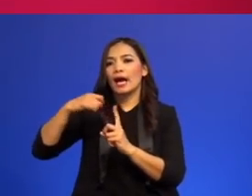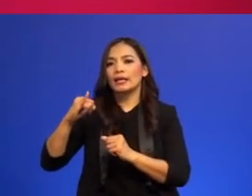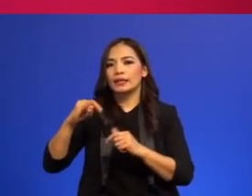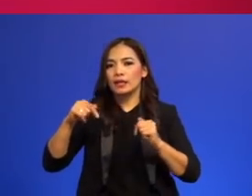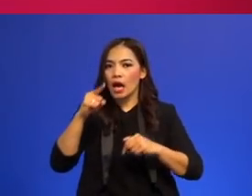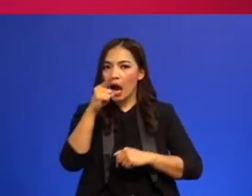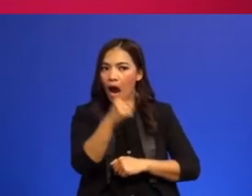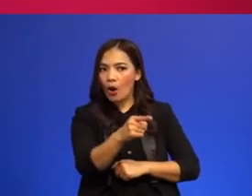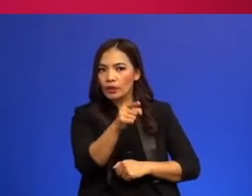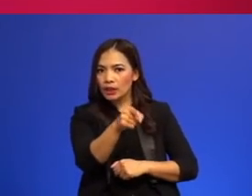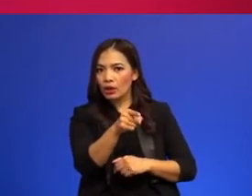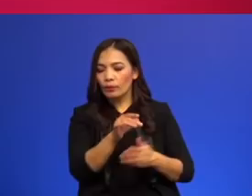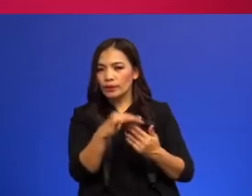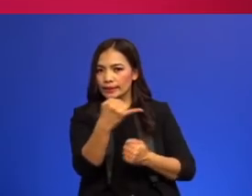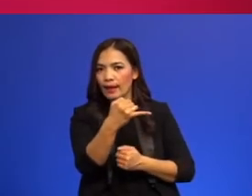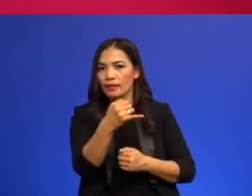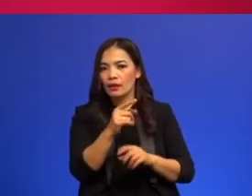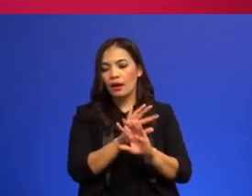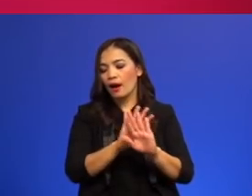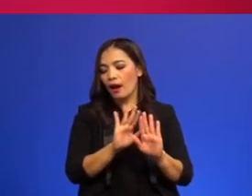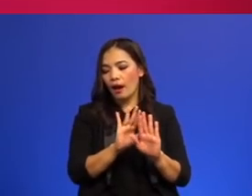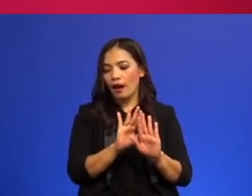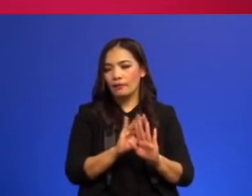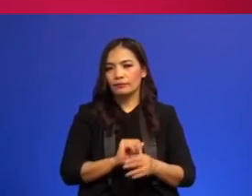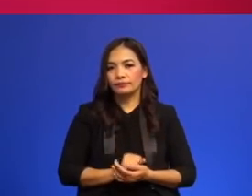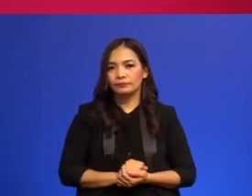Rehoboth. Awas kalau kamu nakal. Enggak Pak.